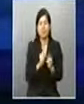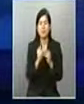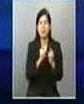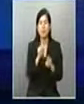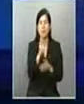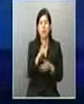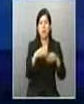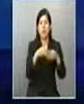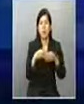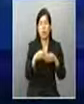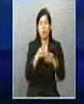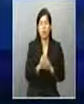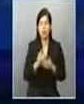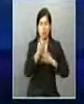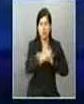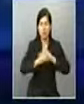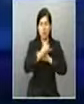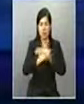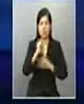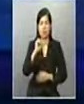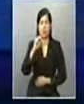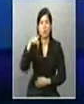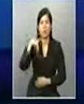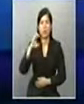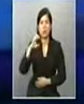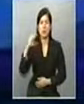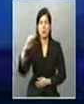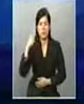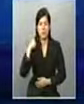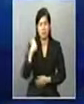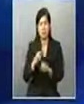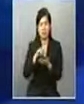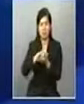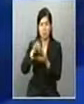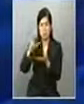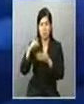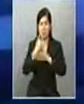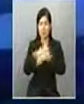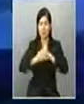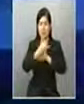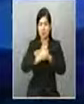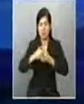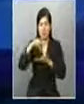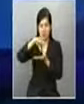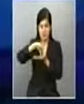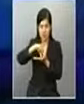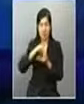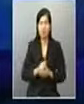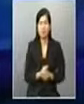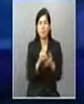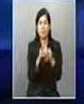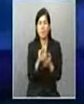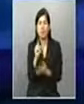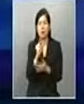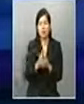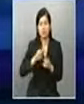ทศโอเปกที่เดินทางไปร่วมเจรจากับทางด้านของอิหร่านซึ่งเคยประกาศกล้าวก่อนหน้านี้นะคะว่ากรณีของการผลิตน้